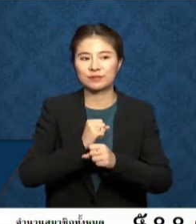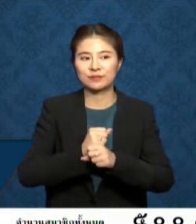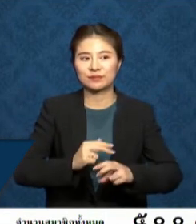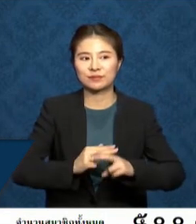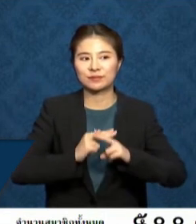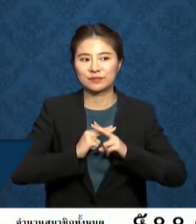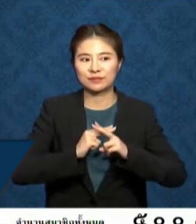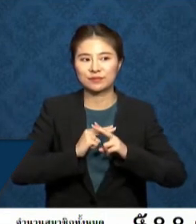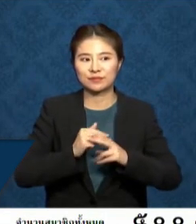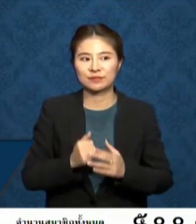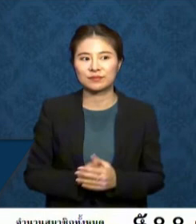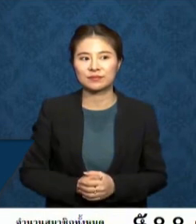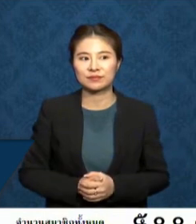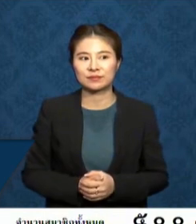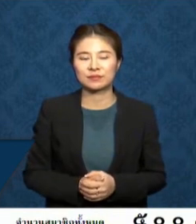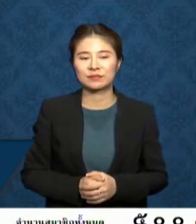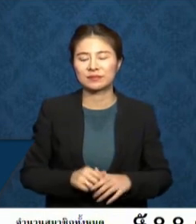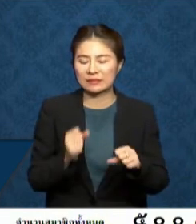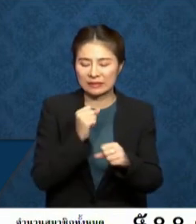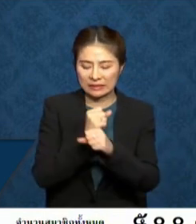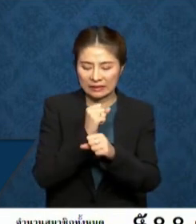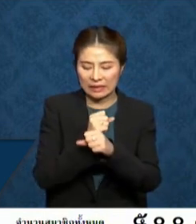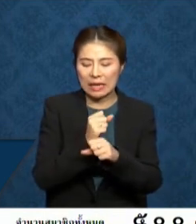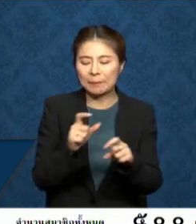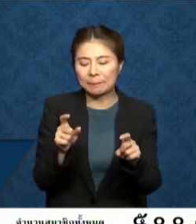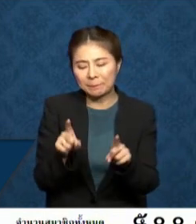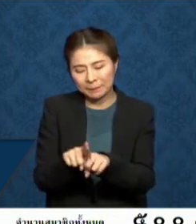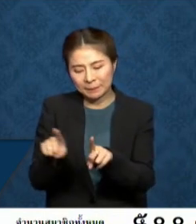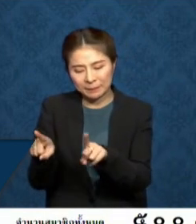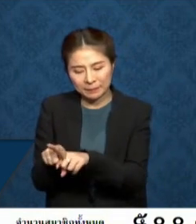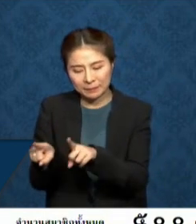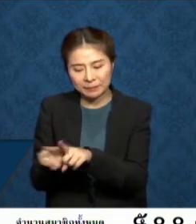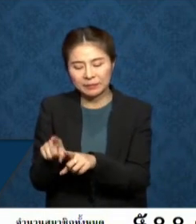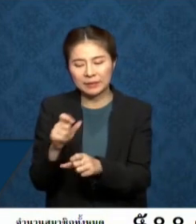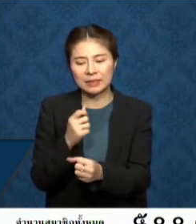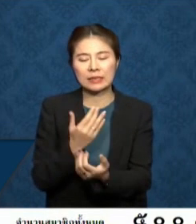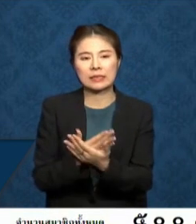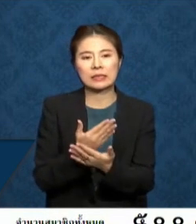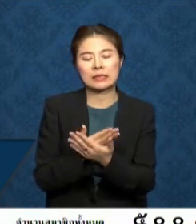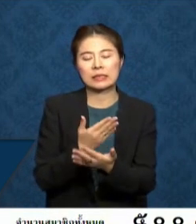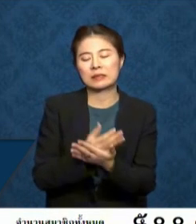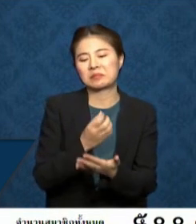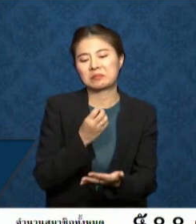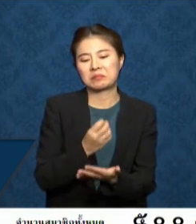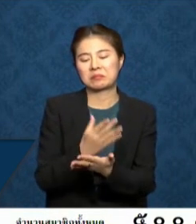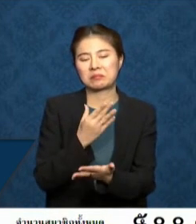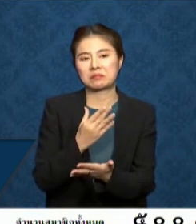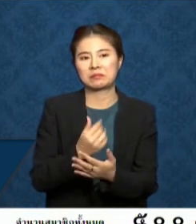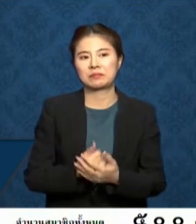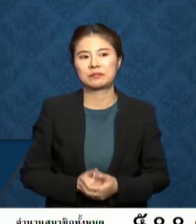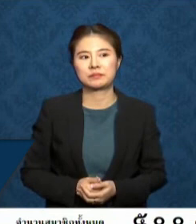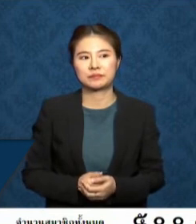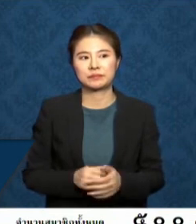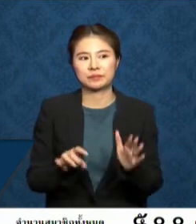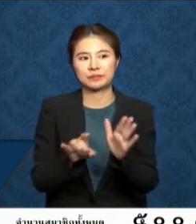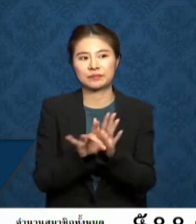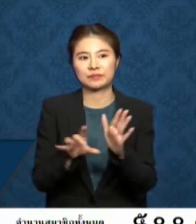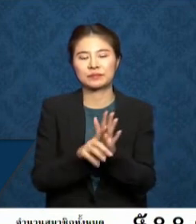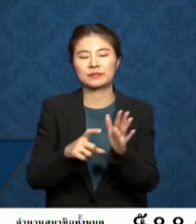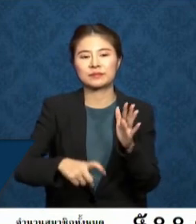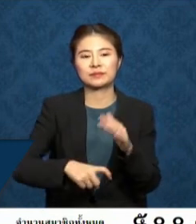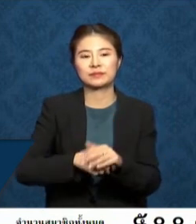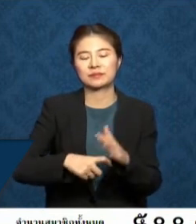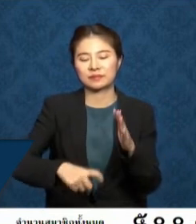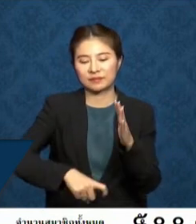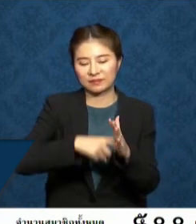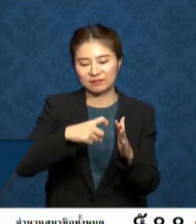างหากคือซ้ำซ้อนท่านจะทำขึ้นมาทำไมนะครับสไลด์สุดท้ายครับนี่ก็คือ3เหตุผลนะครับ